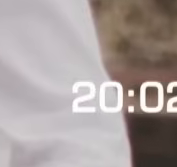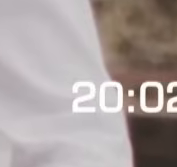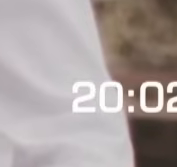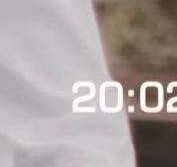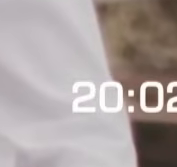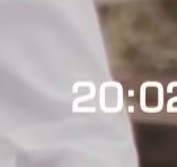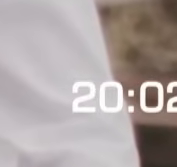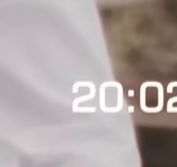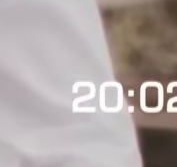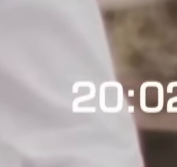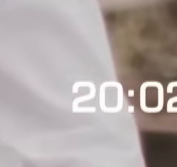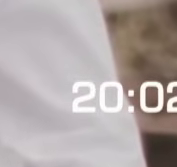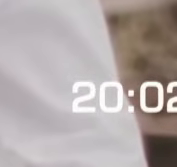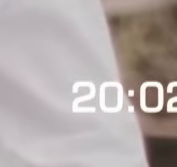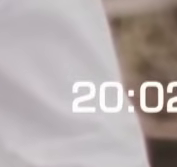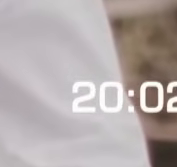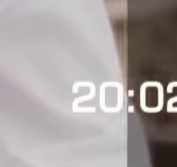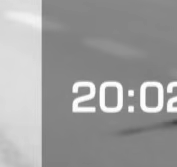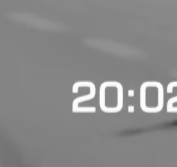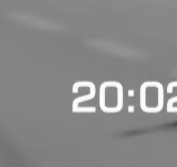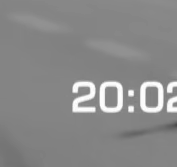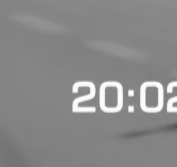ყველაზე ბევრს და გულწრფელად ამბობს.